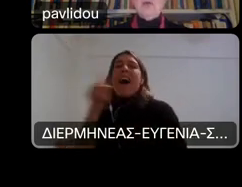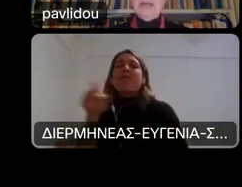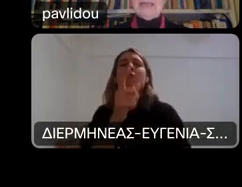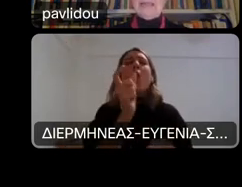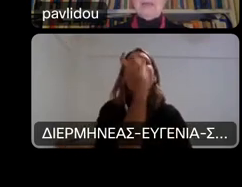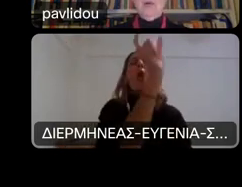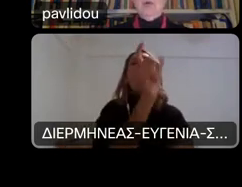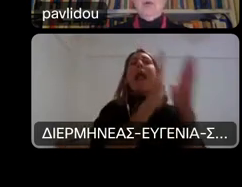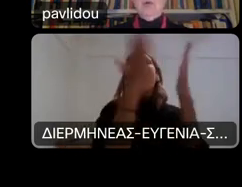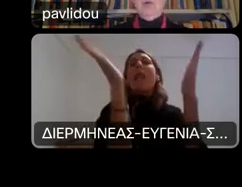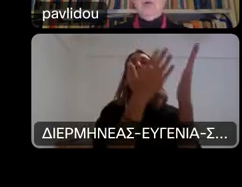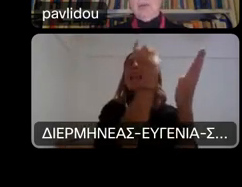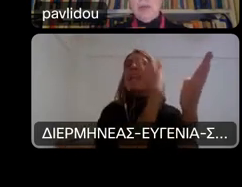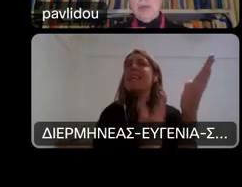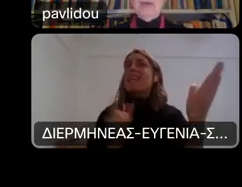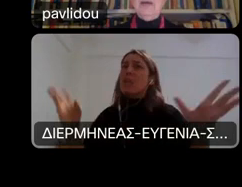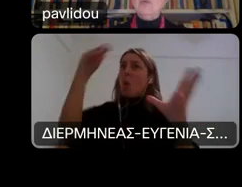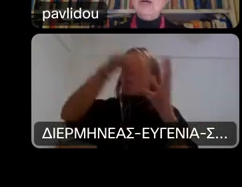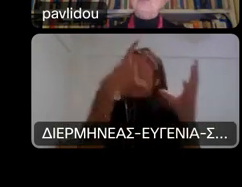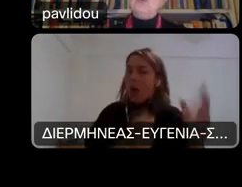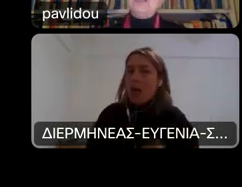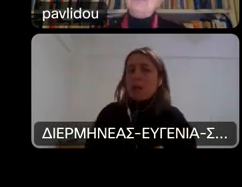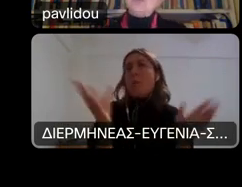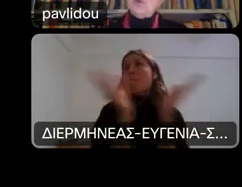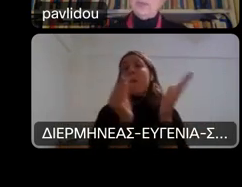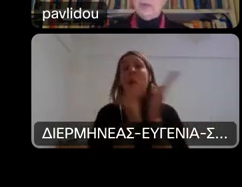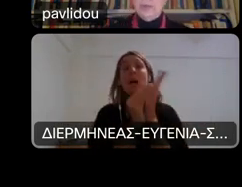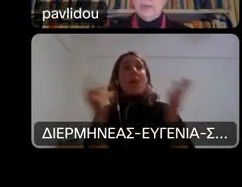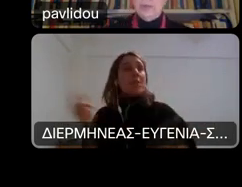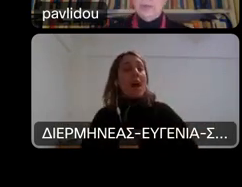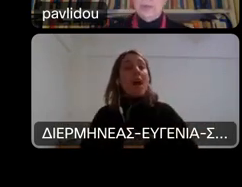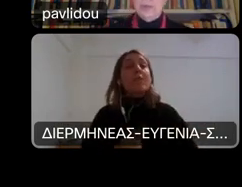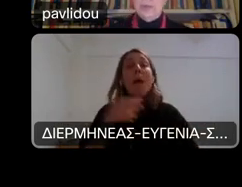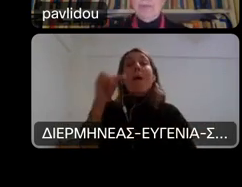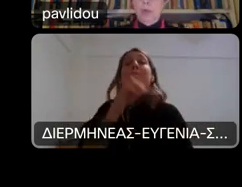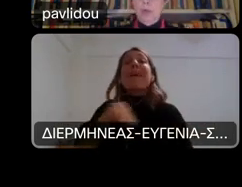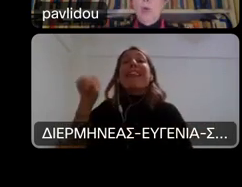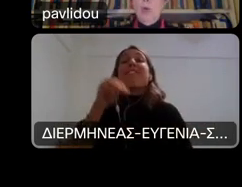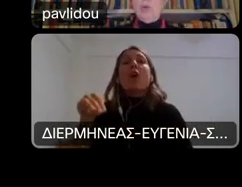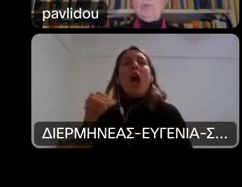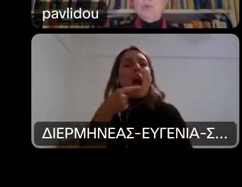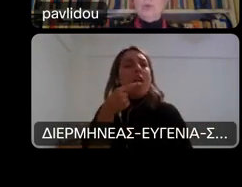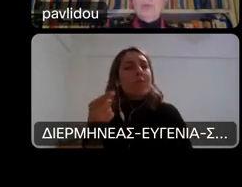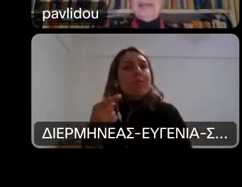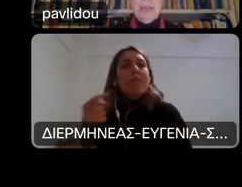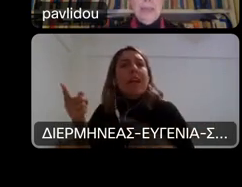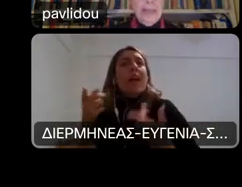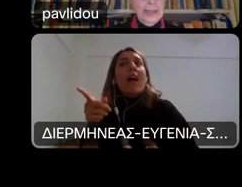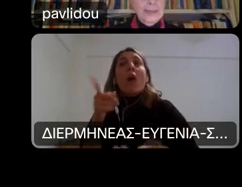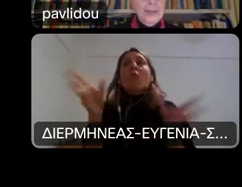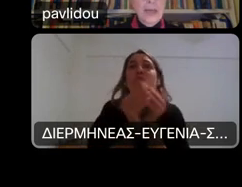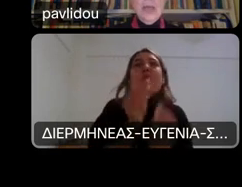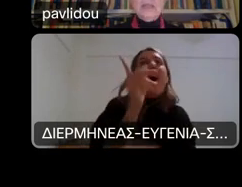και λεξικό σε όλα τα επίπεδα, λόγω χάρη το είδος των μεταφορών που χρησιμοποιούμε για άντρες